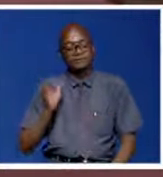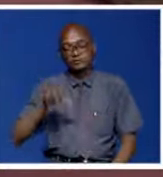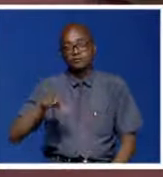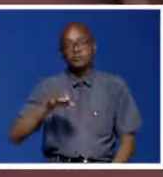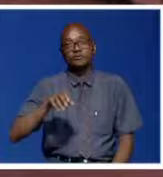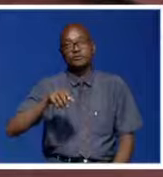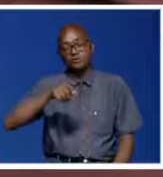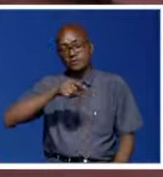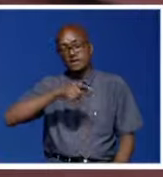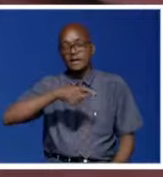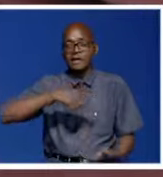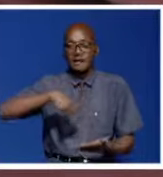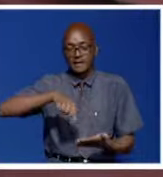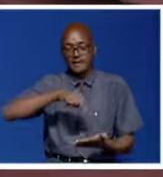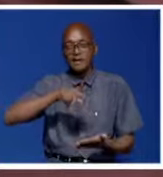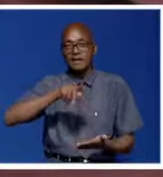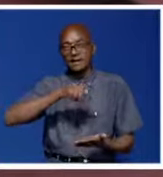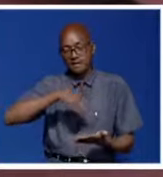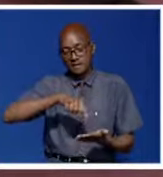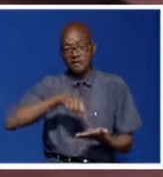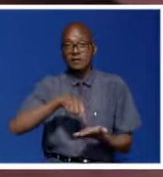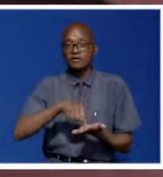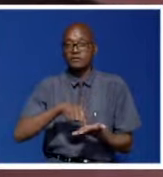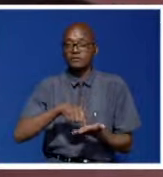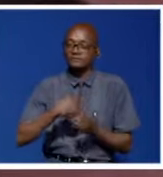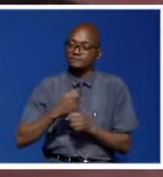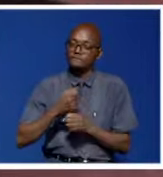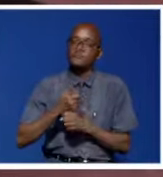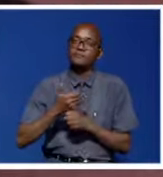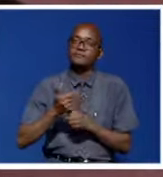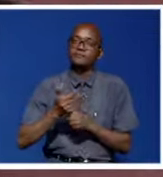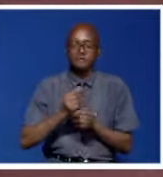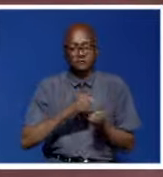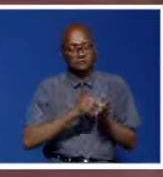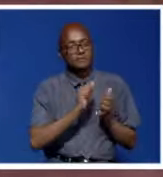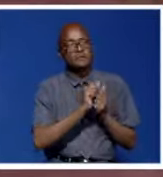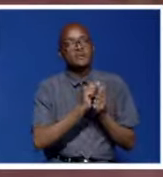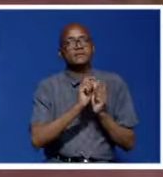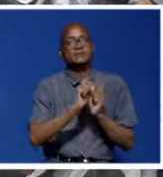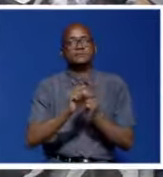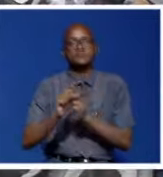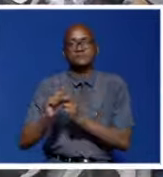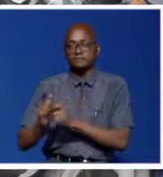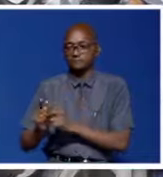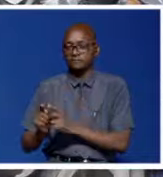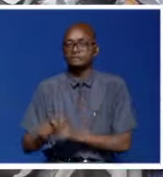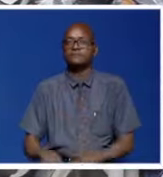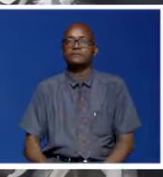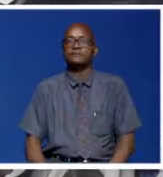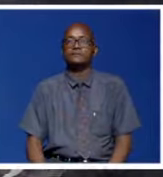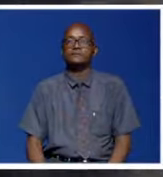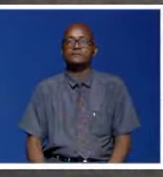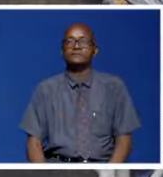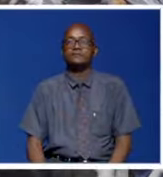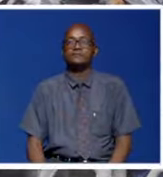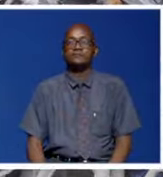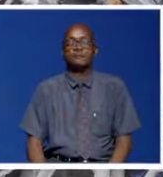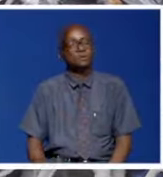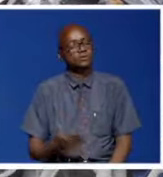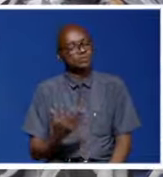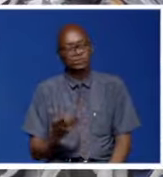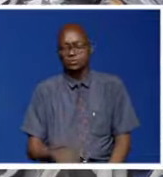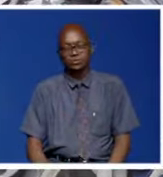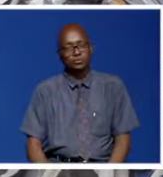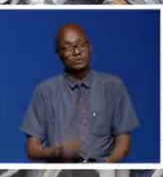wakiwa wamejitokeza katika soko hili wakifanya manunuzi ya bidhaa mbalimbali kuelekea sikukuu yenyewe. Ah, safari hii vitu vimezidi bei